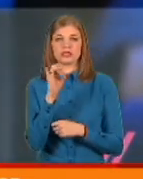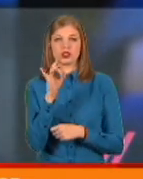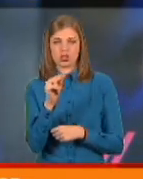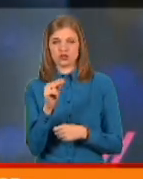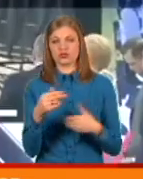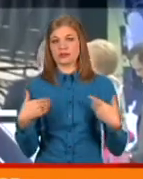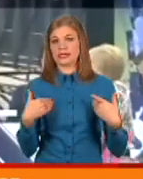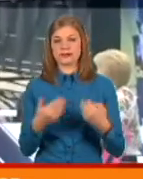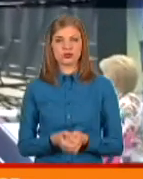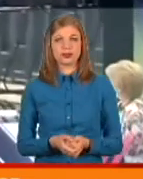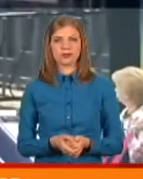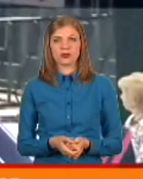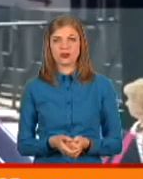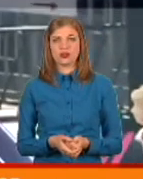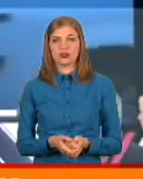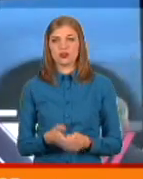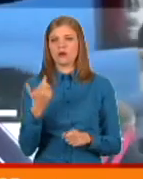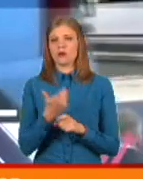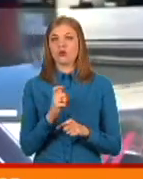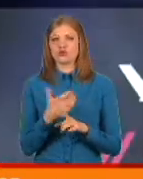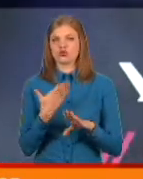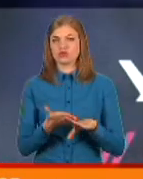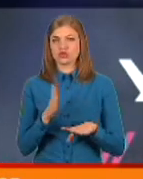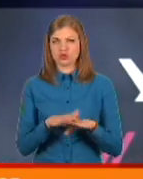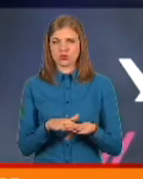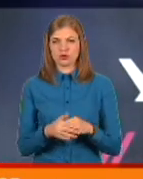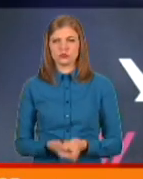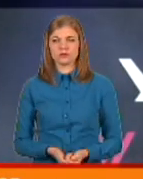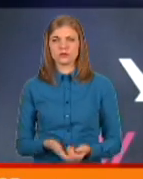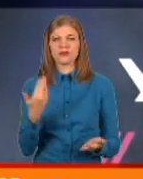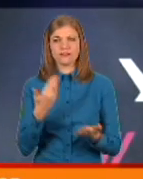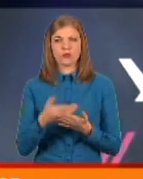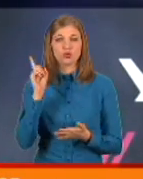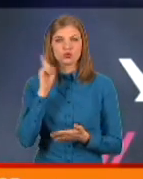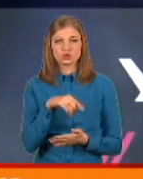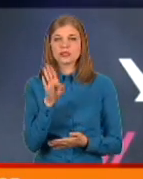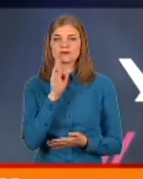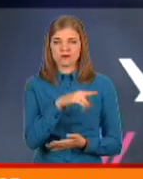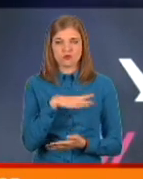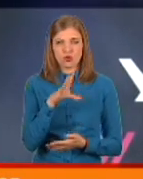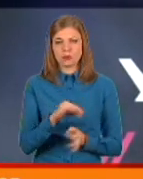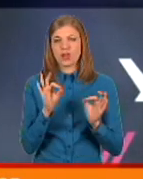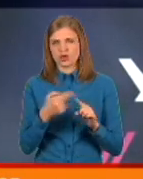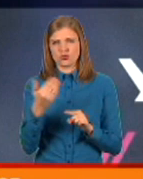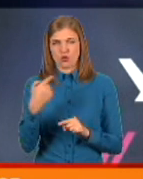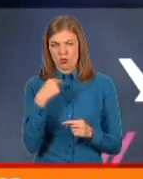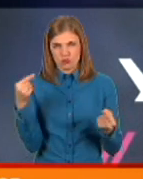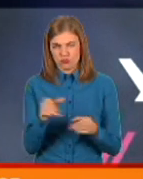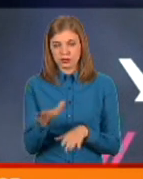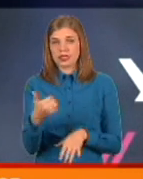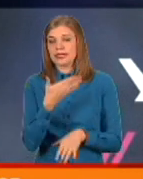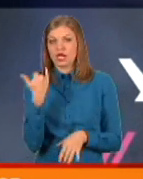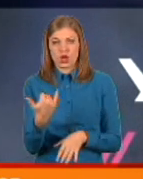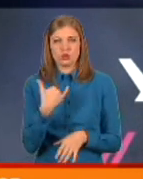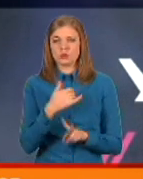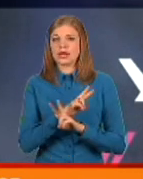здравствуйте. Алина, прекрасно. Очень тяжело. Понимаю. Вот с**ки. Алина погибла. Конечно, это не она и голос не ее. Нет у нас